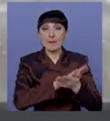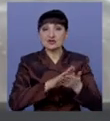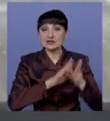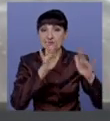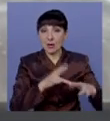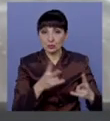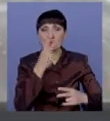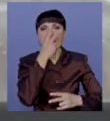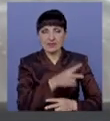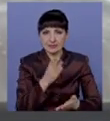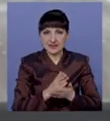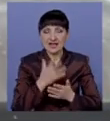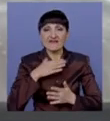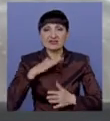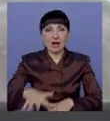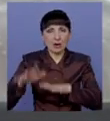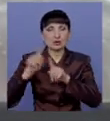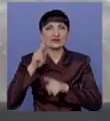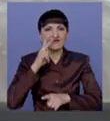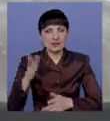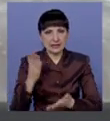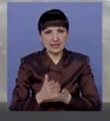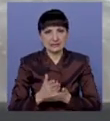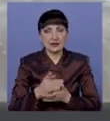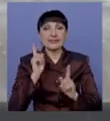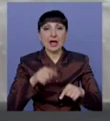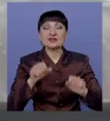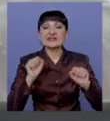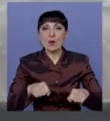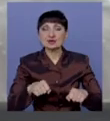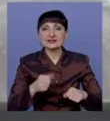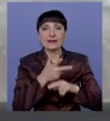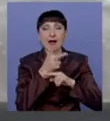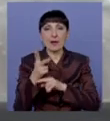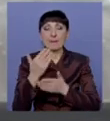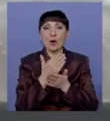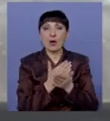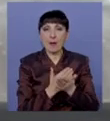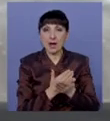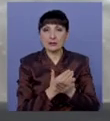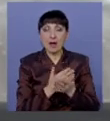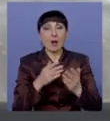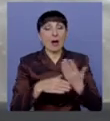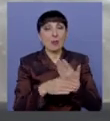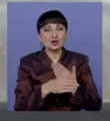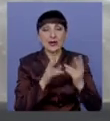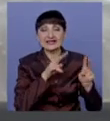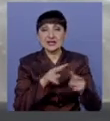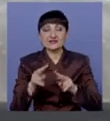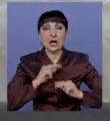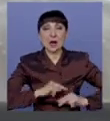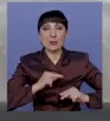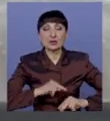снег или откачать воду во время ливней. Также возможности аппаратно-программного комплекса позволяют отслеживать